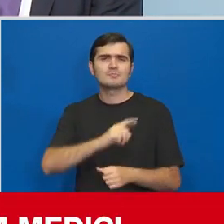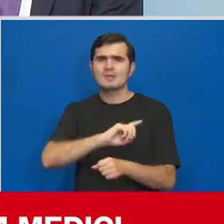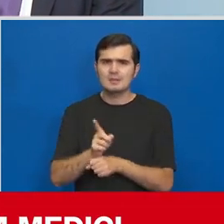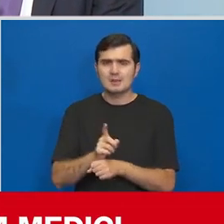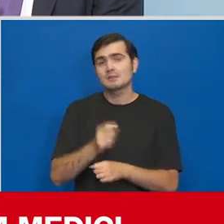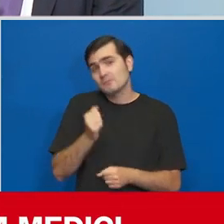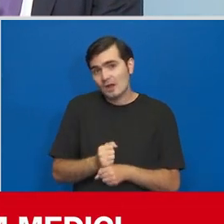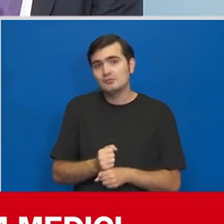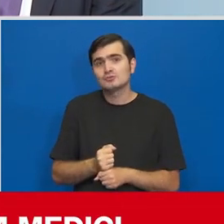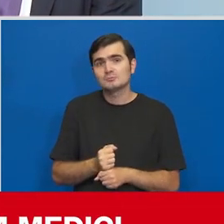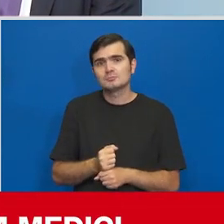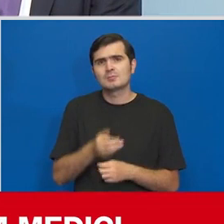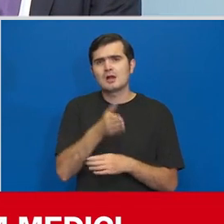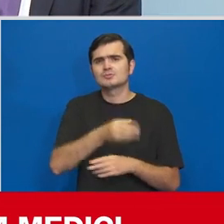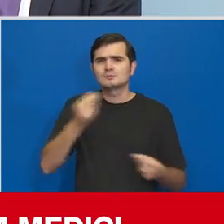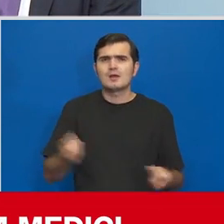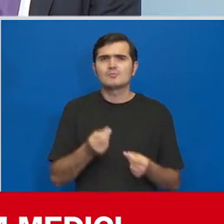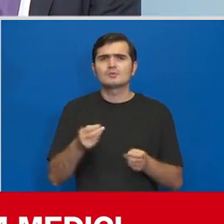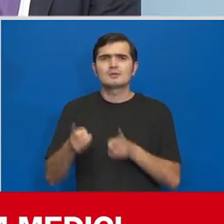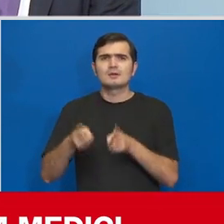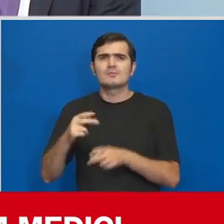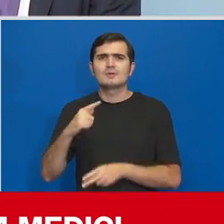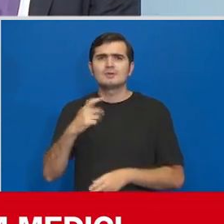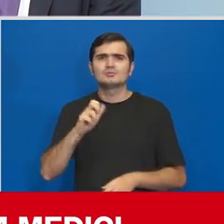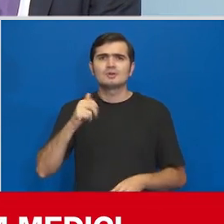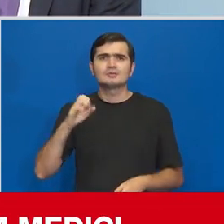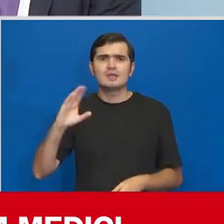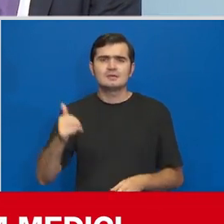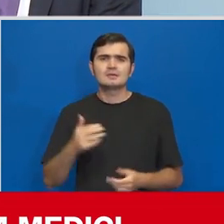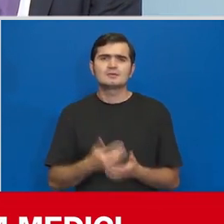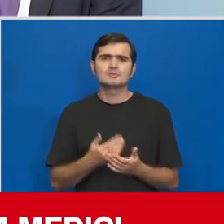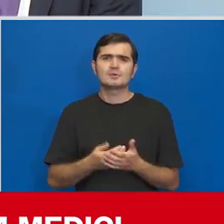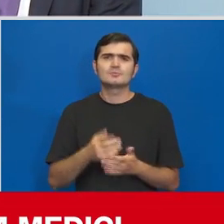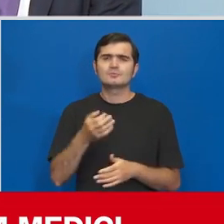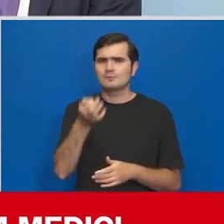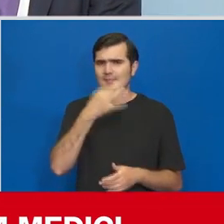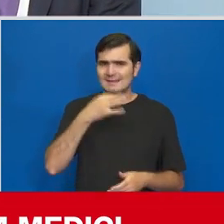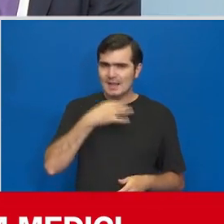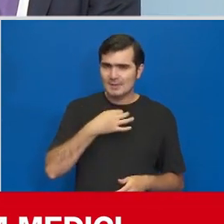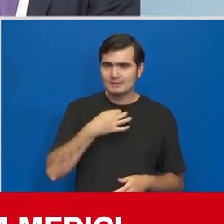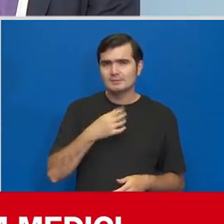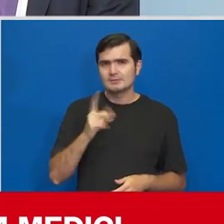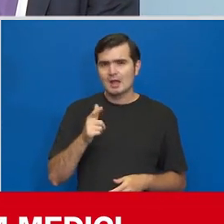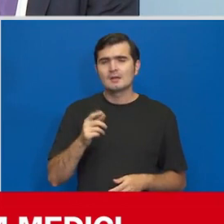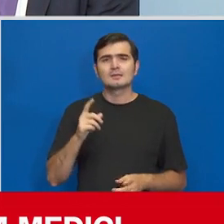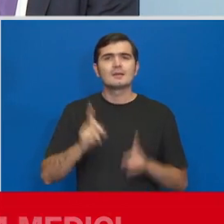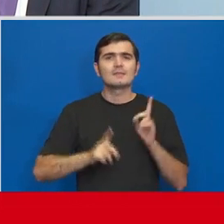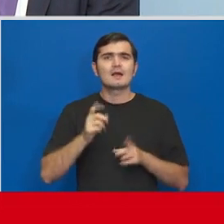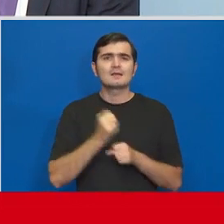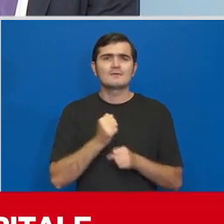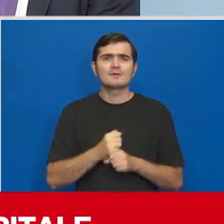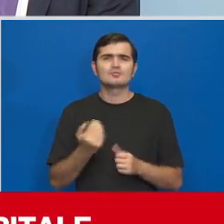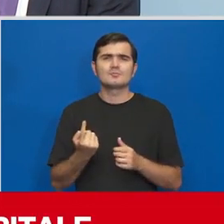o facem. Acces mai bun la terapie genetică, acces la radioterapie, acces la medicamente, dar constituirea unui